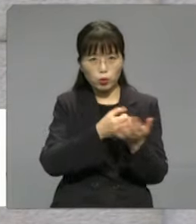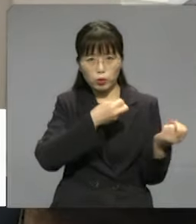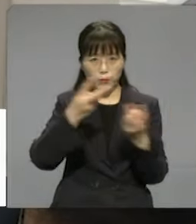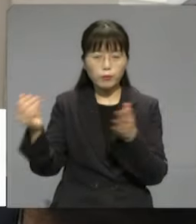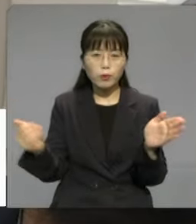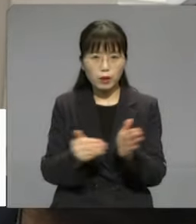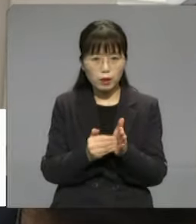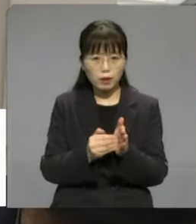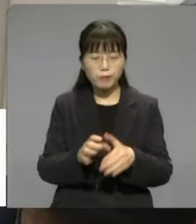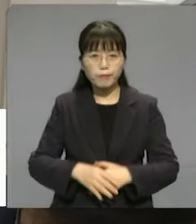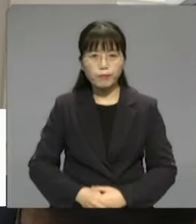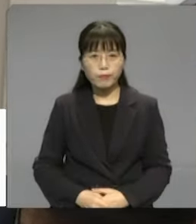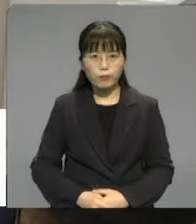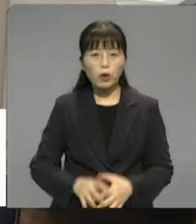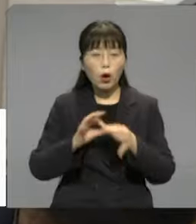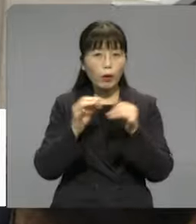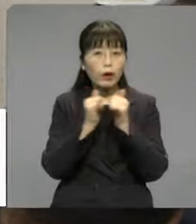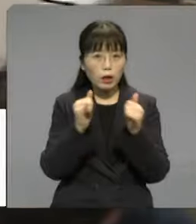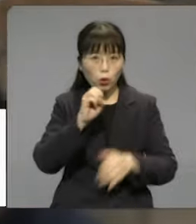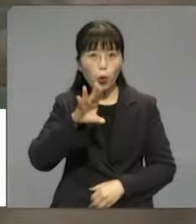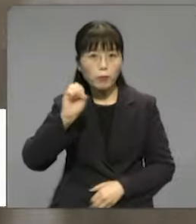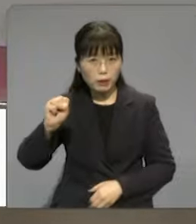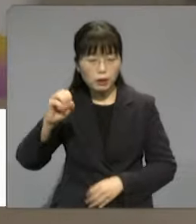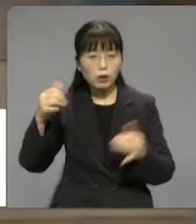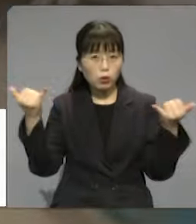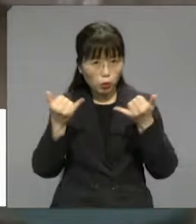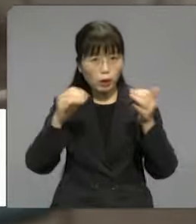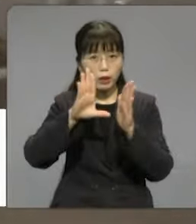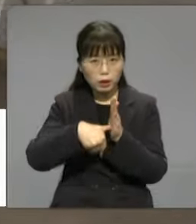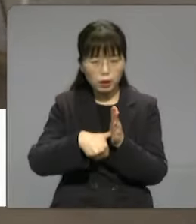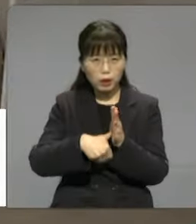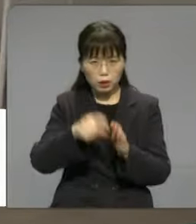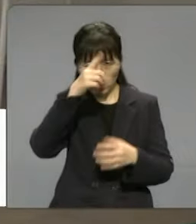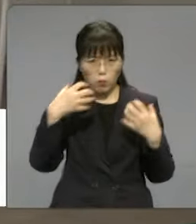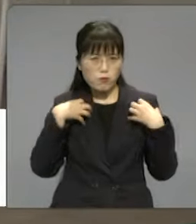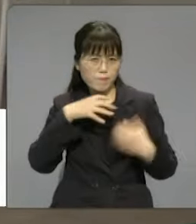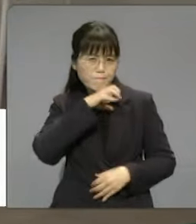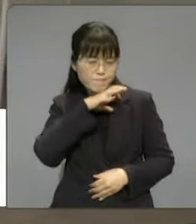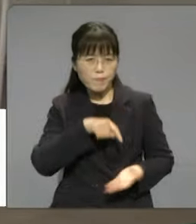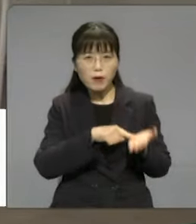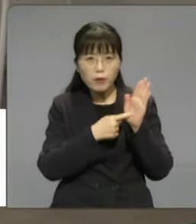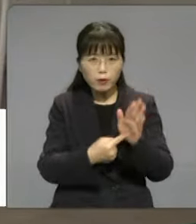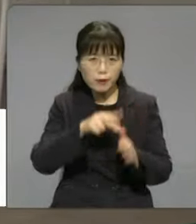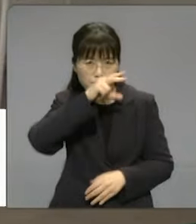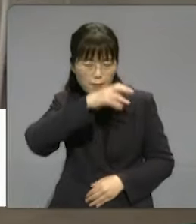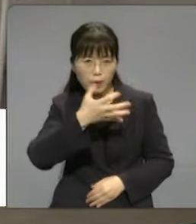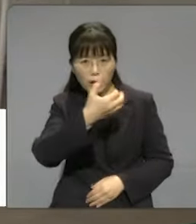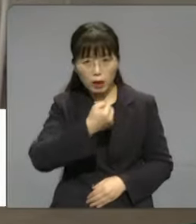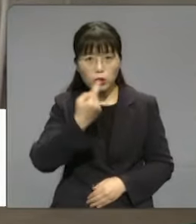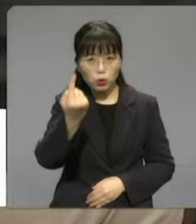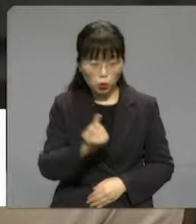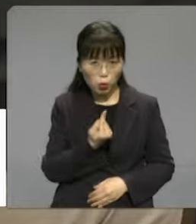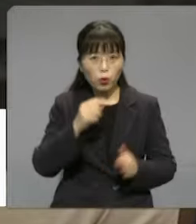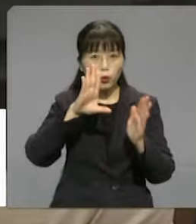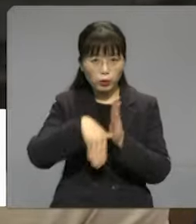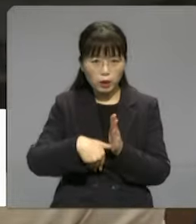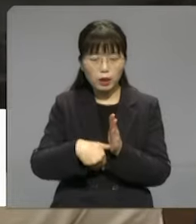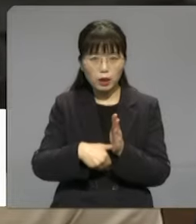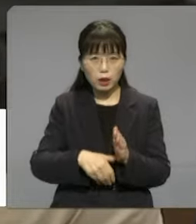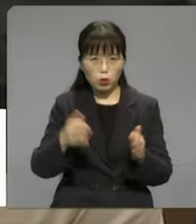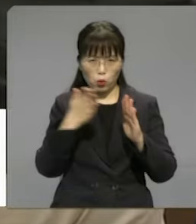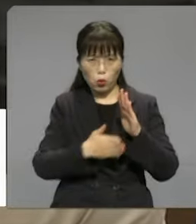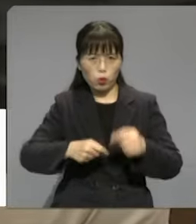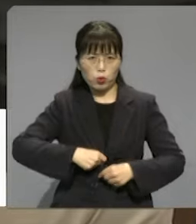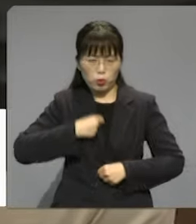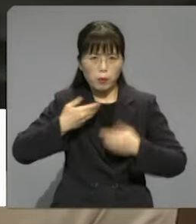보냈습니다. 선관위 관계자는 OBS와의 통화에서 정부에 항의하는 표시로 대파를 가지고 간 경우에